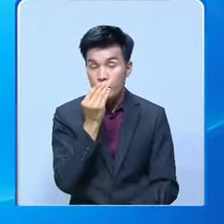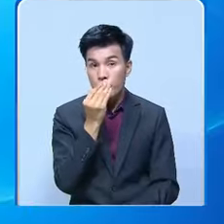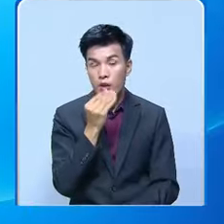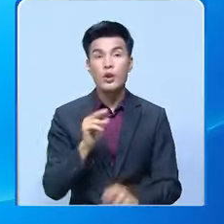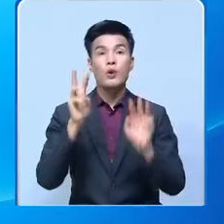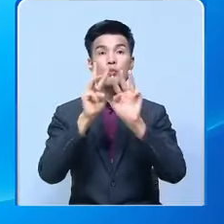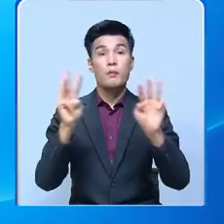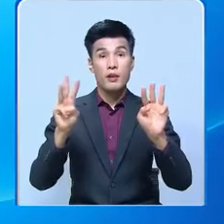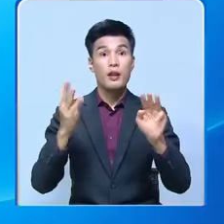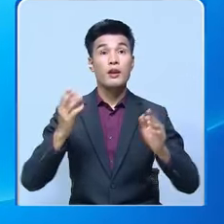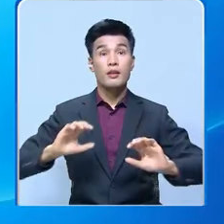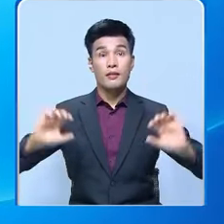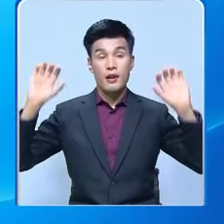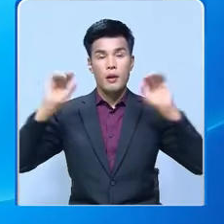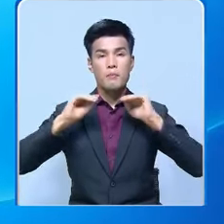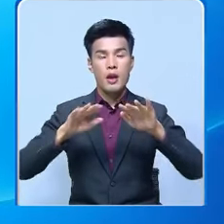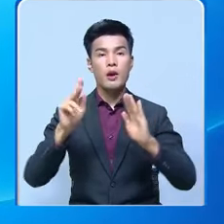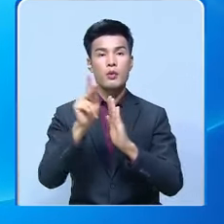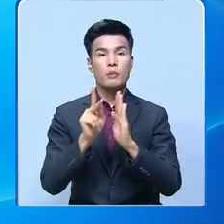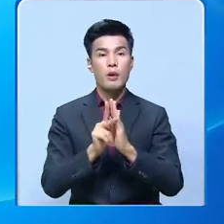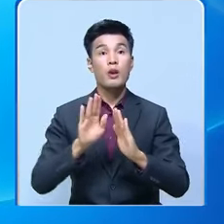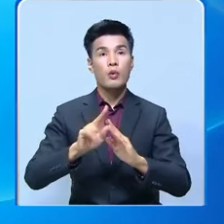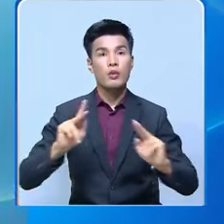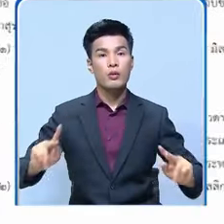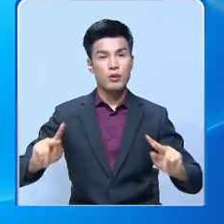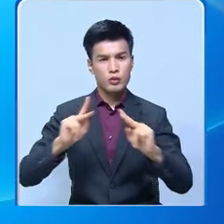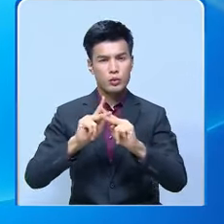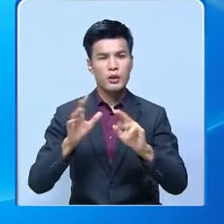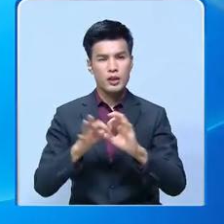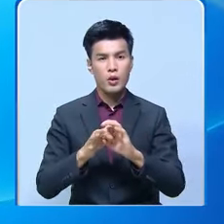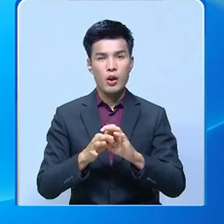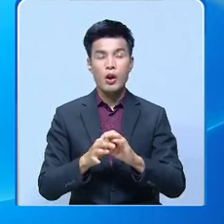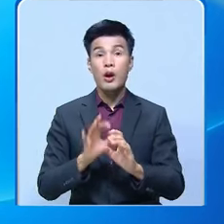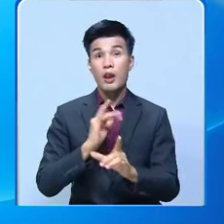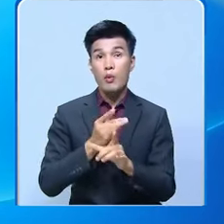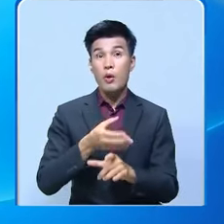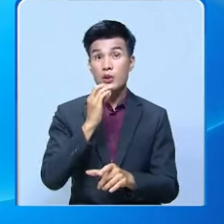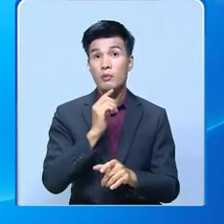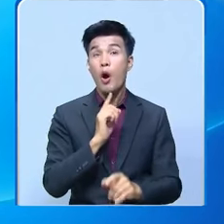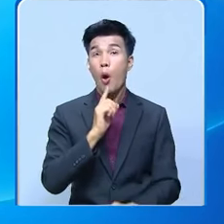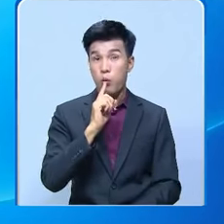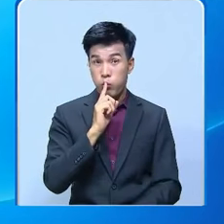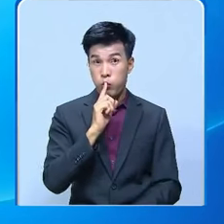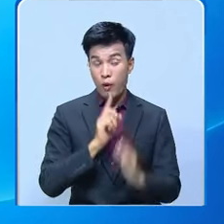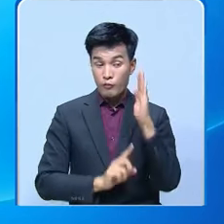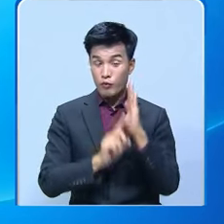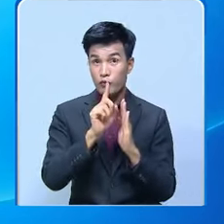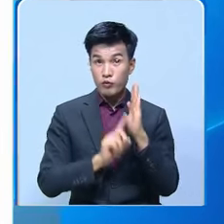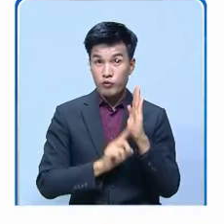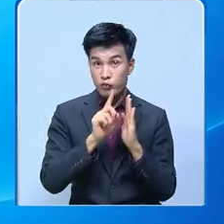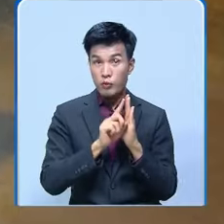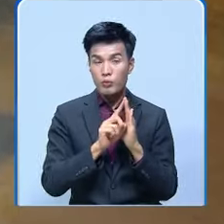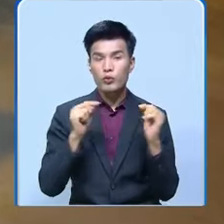เว็บไซต์ราชกิจจานุเบกษาเผยแพร่กฎกระทรวงเรื่องการทดสอบปริมาณแอลกอฮอล์ในร่างกายของผู้ขับขี่พุธศักราช